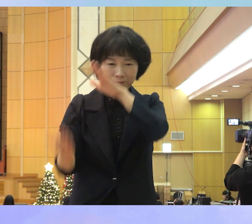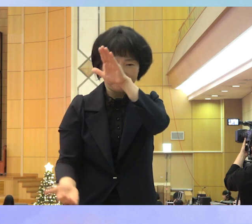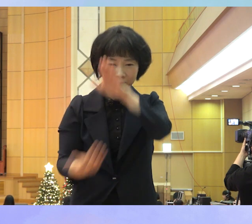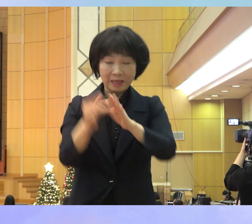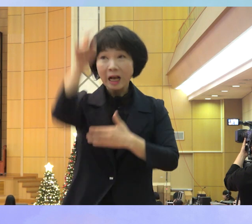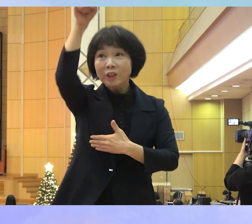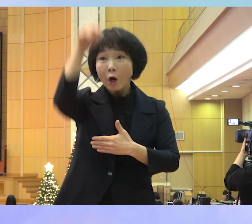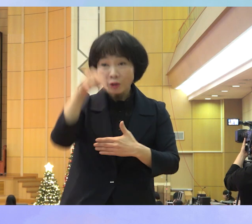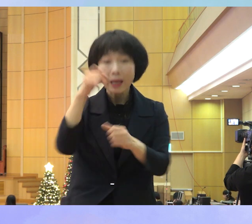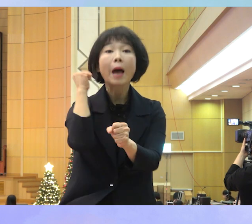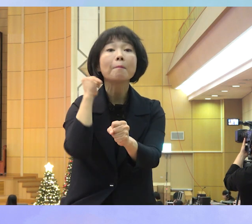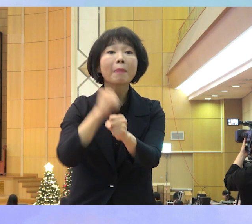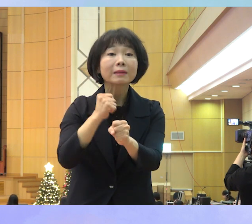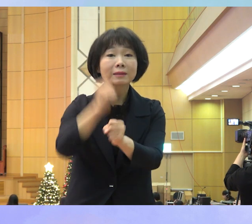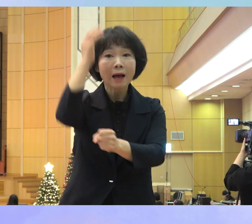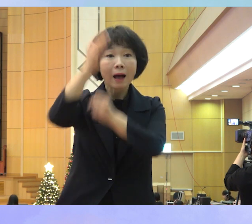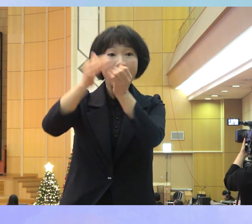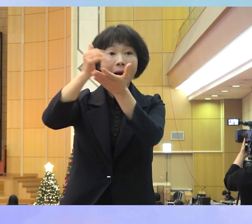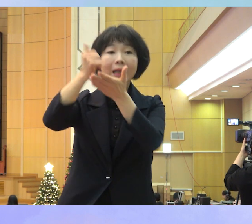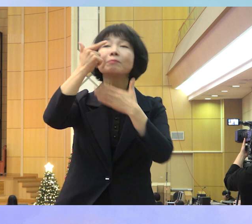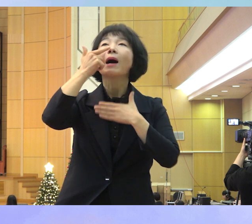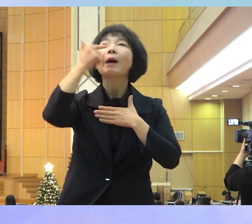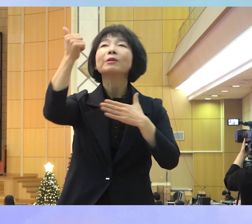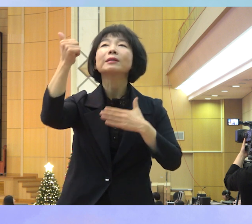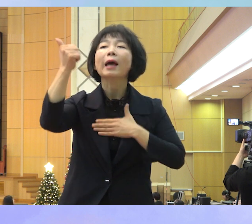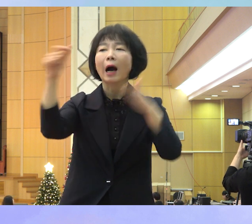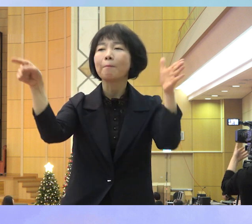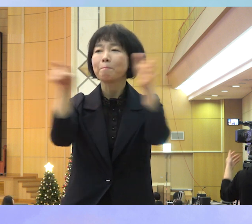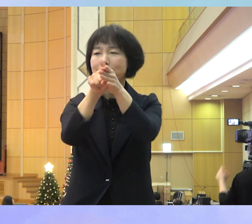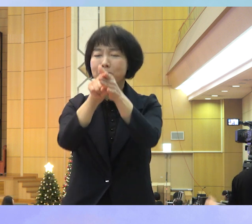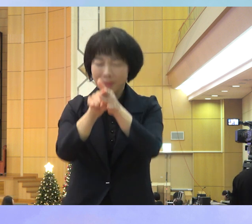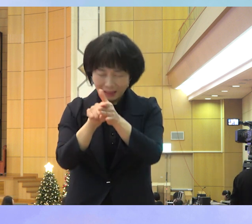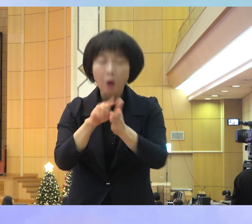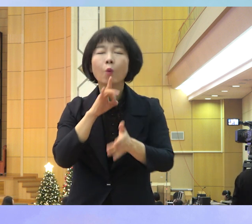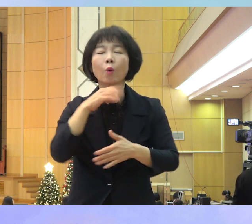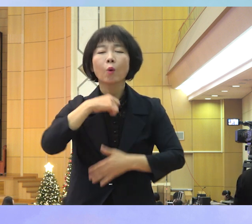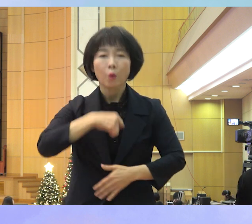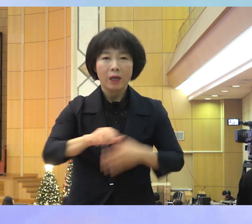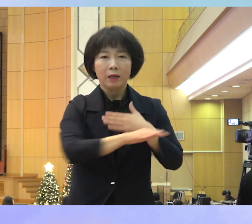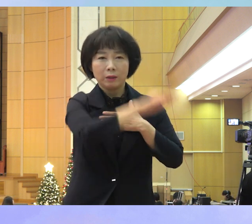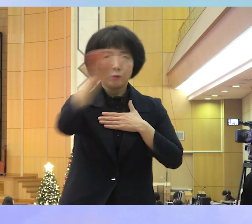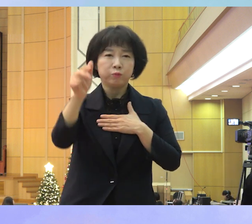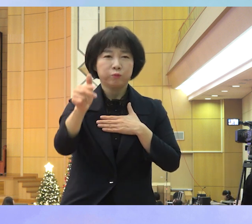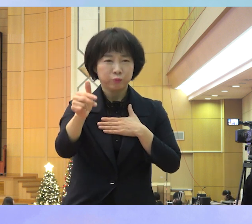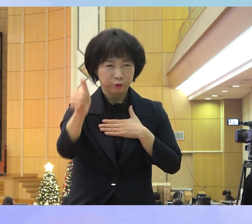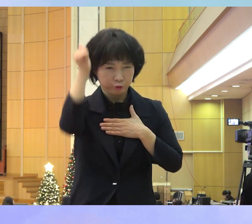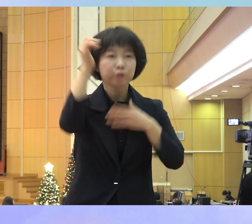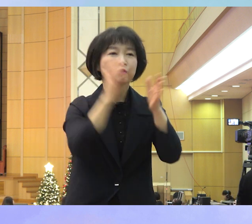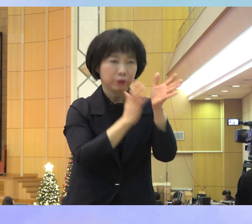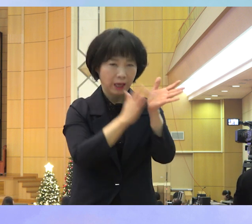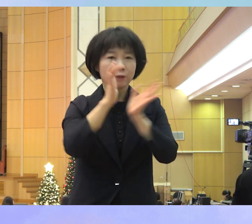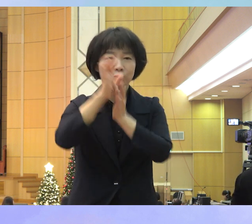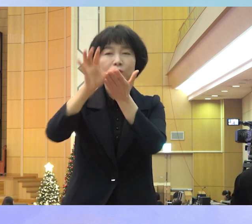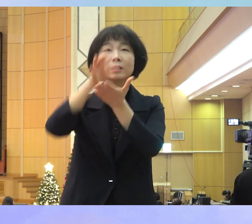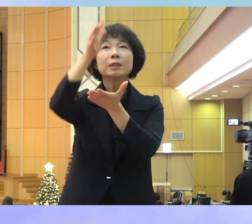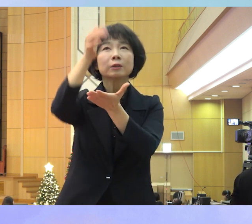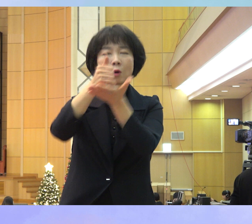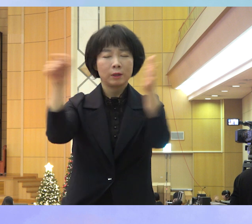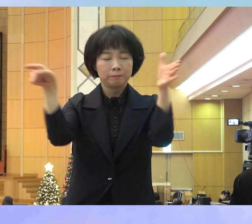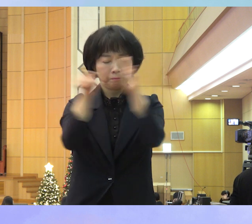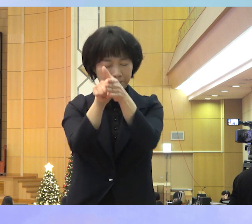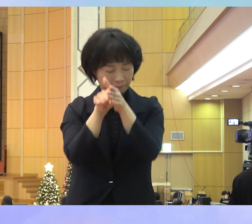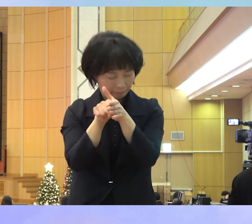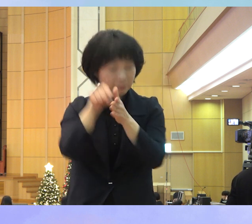전능하사 천지를 만드신 하나님 아버지를 내가 믿사오며 그 외아들 우리 주